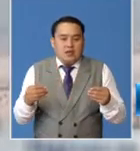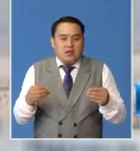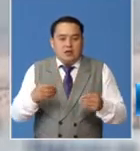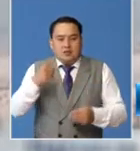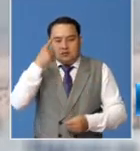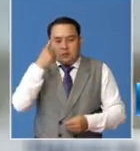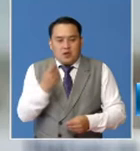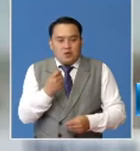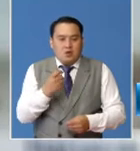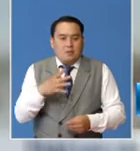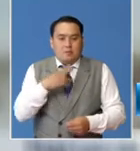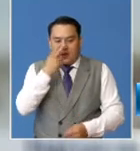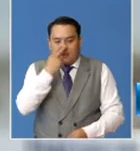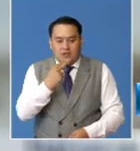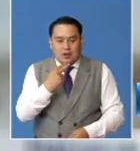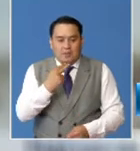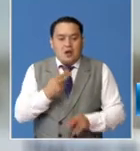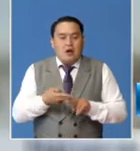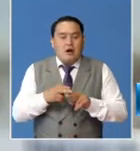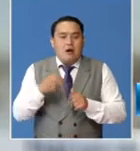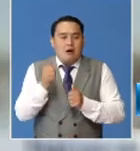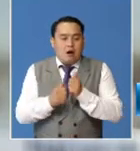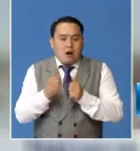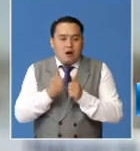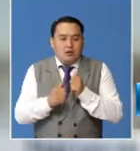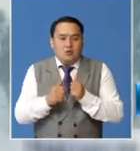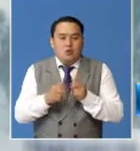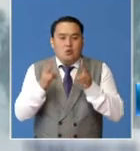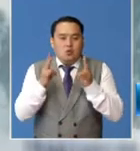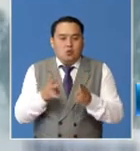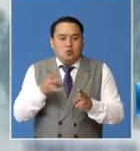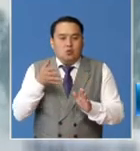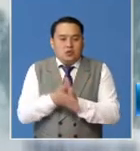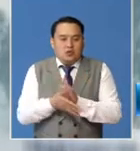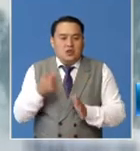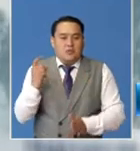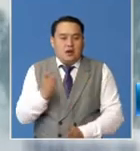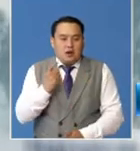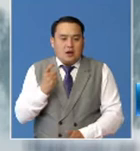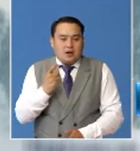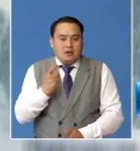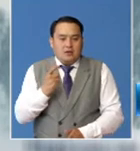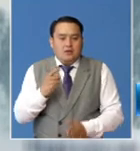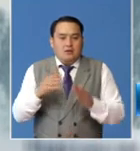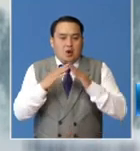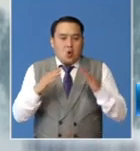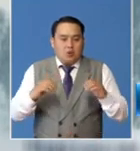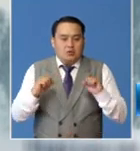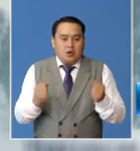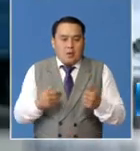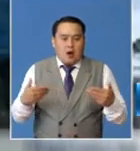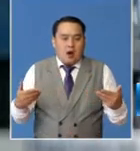от МЧС стали уже привычными. Хотя каждый из них оборачивается ущербом для экономики страны. Снесенные крыши, замерзший